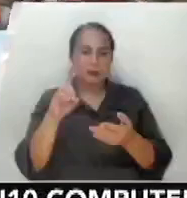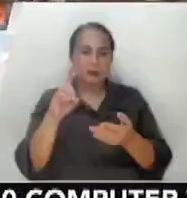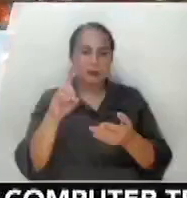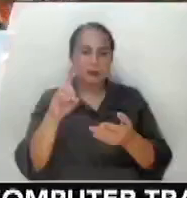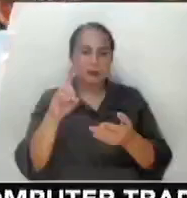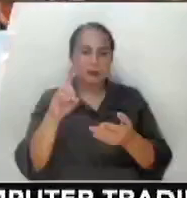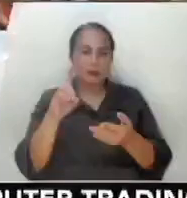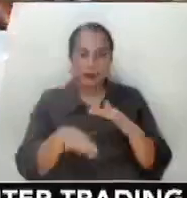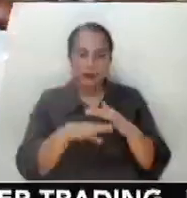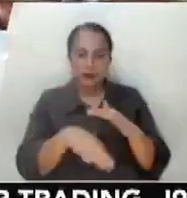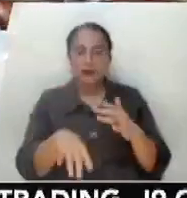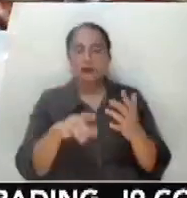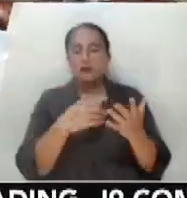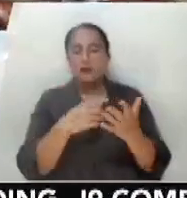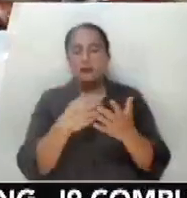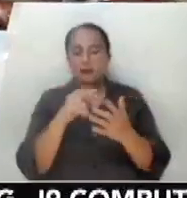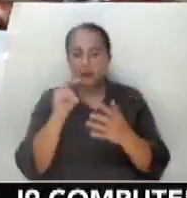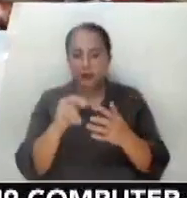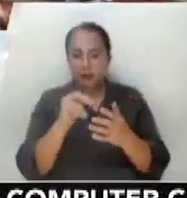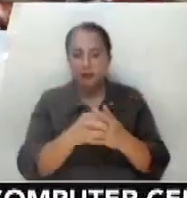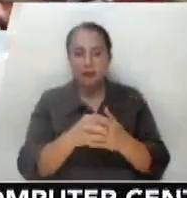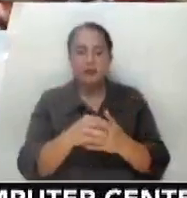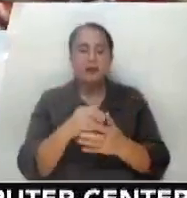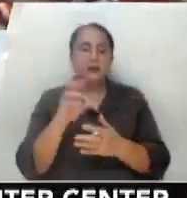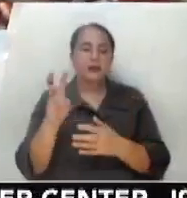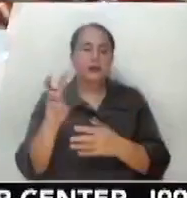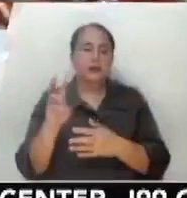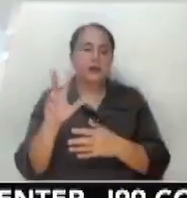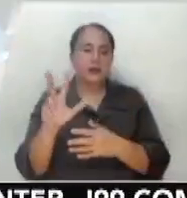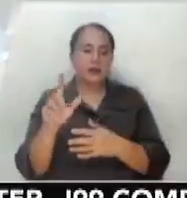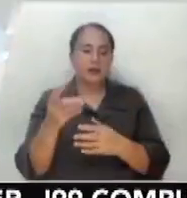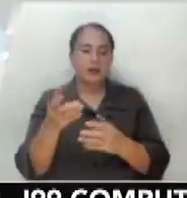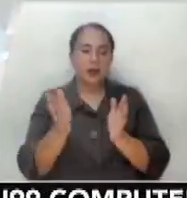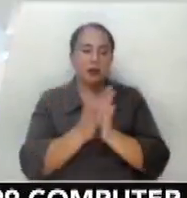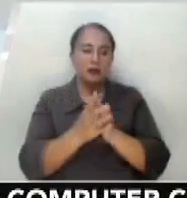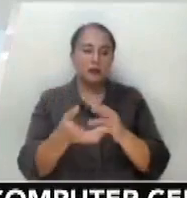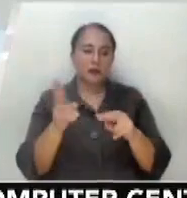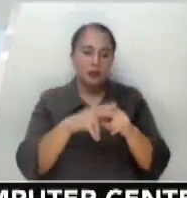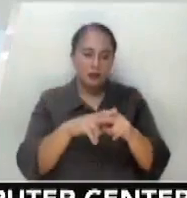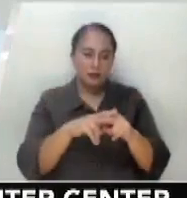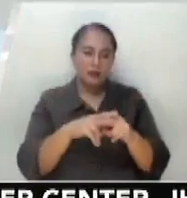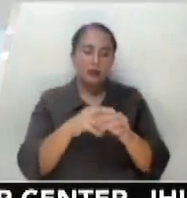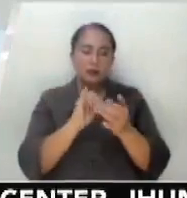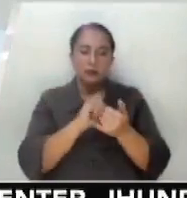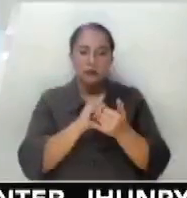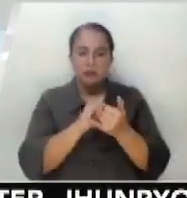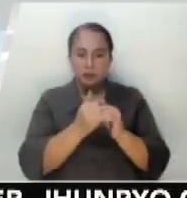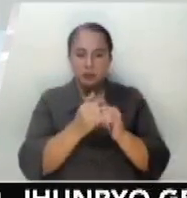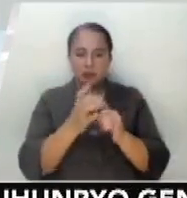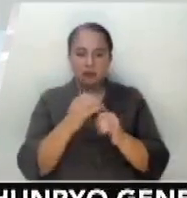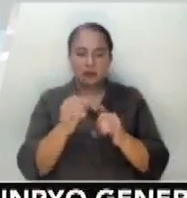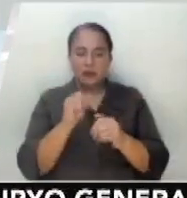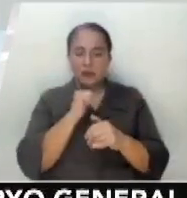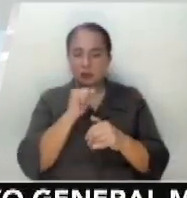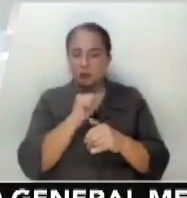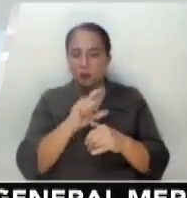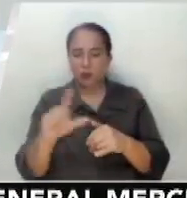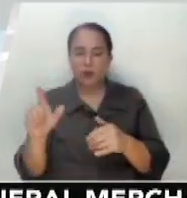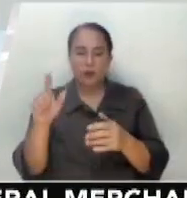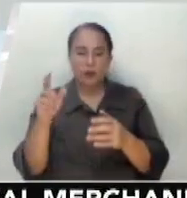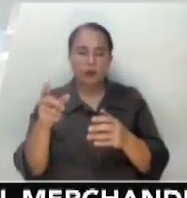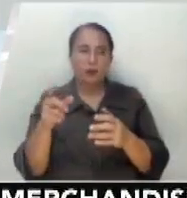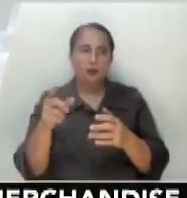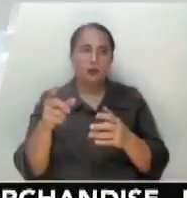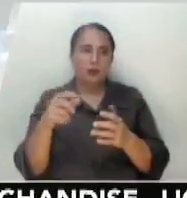commodities anim na po tatlo lang ang humihirit ng price adjustment hindi lahat i-approve sa sa bulto lahat ngayong